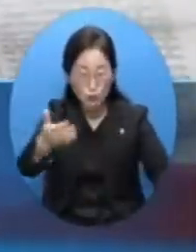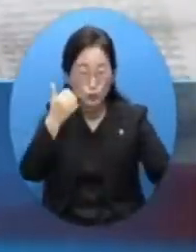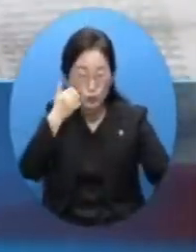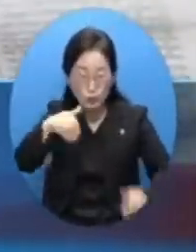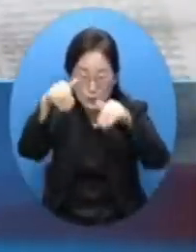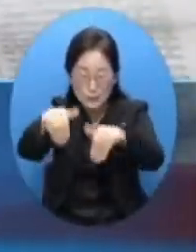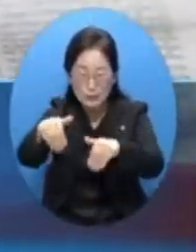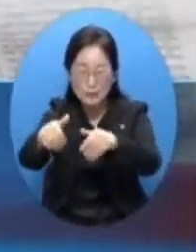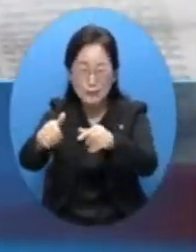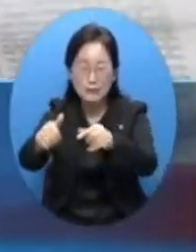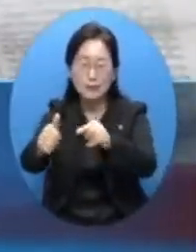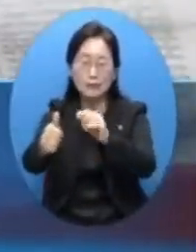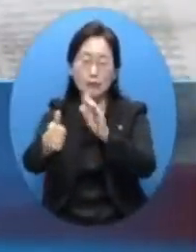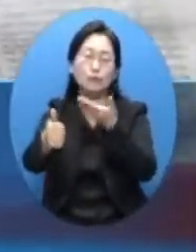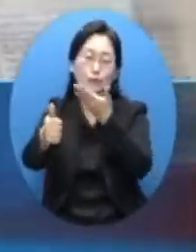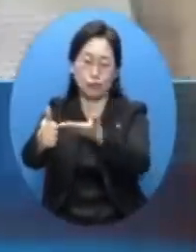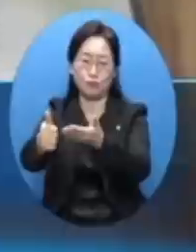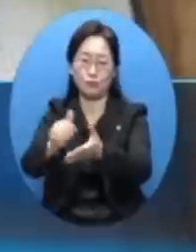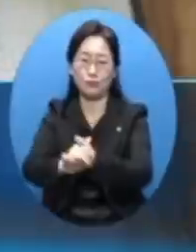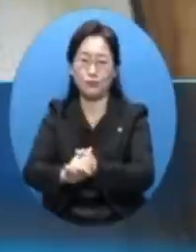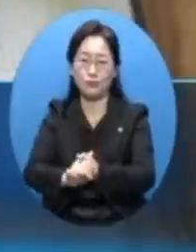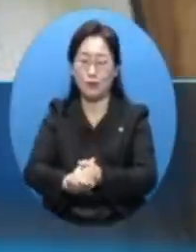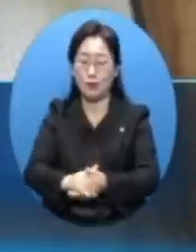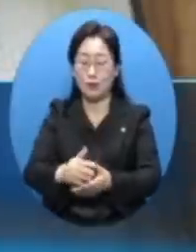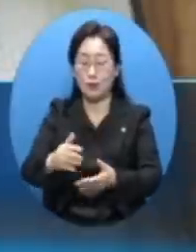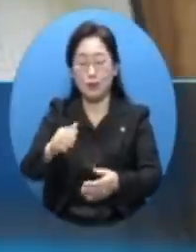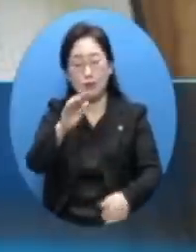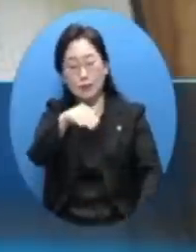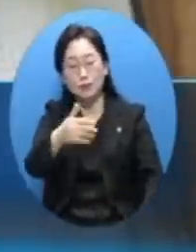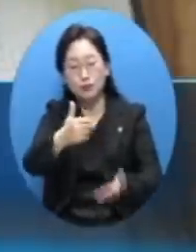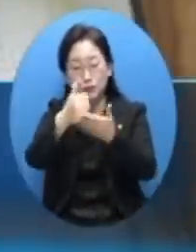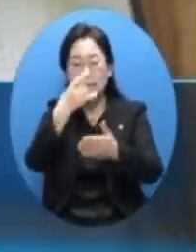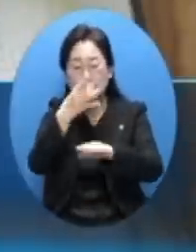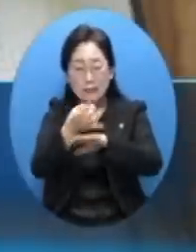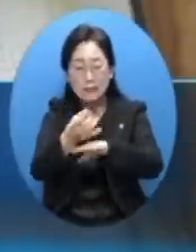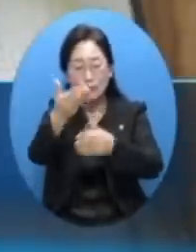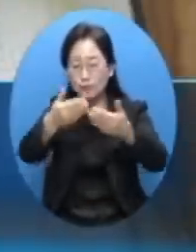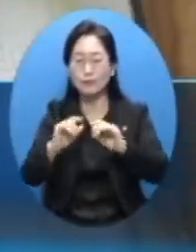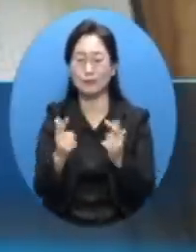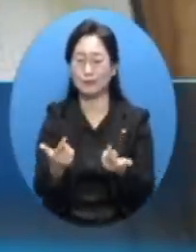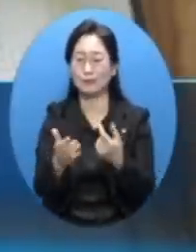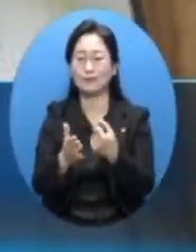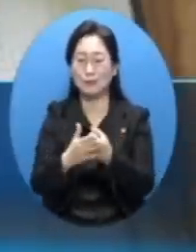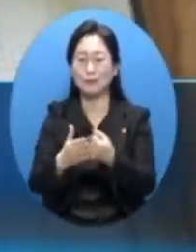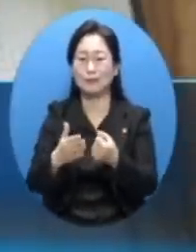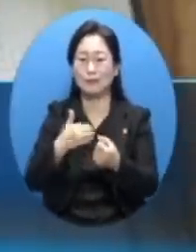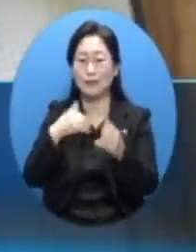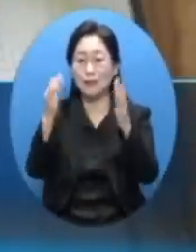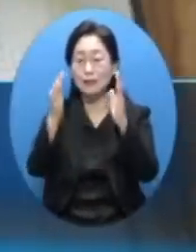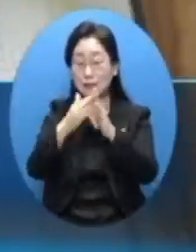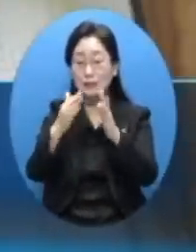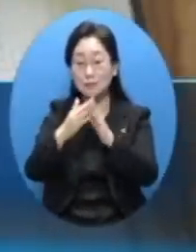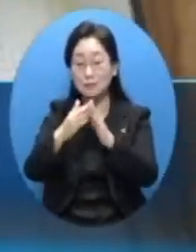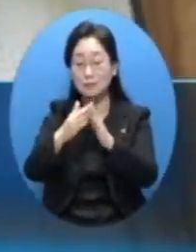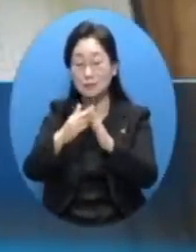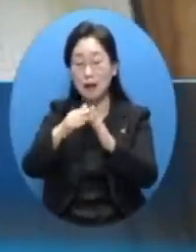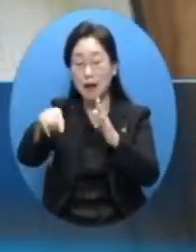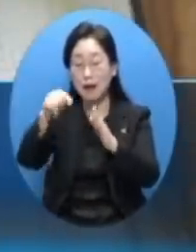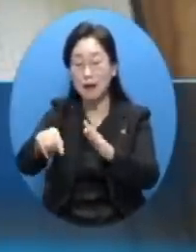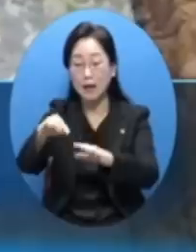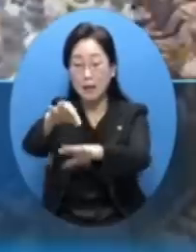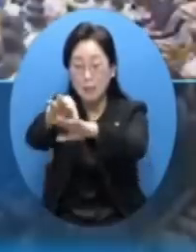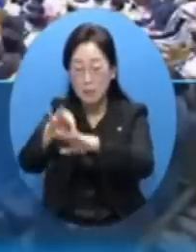엘리에셀이니이다. 아브라함이 또 이르되 주께서 내게 씨를 주지 아니하셨으니 내 집에서 길린 자가 내 상속자가